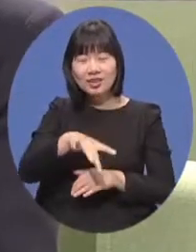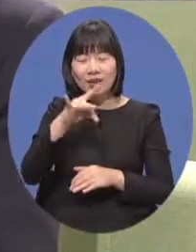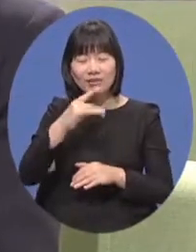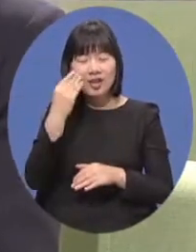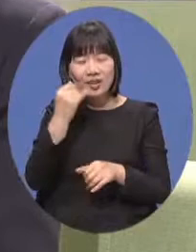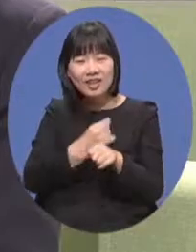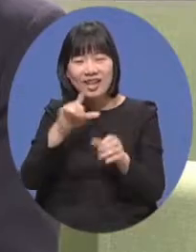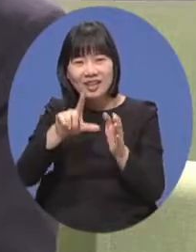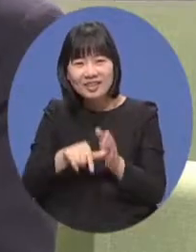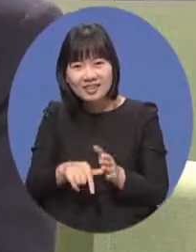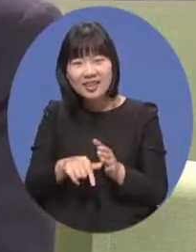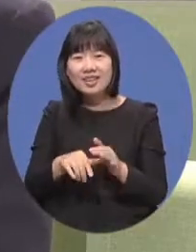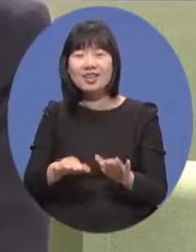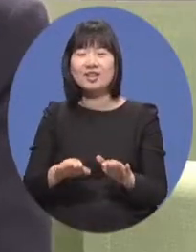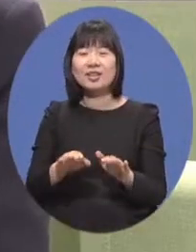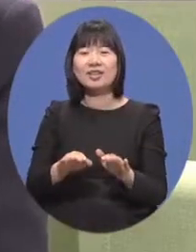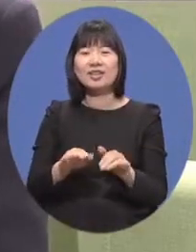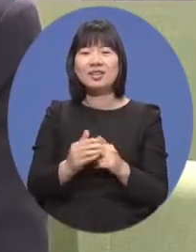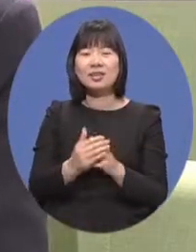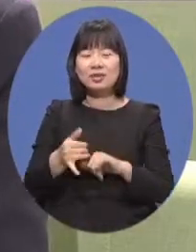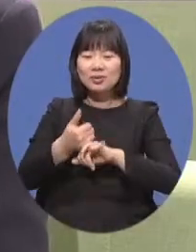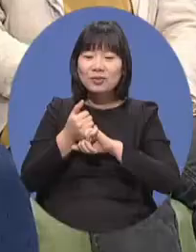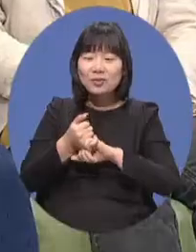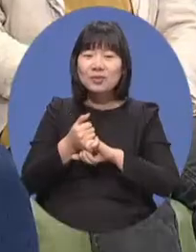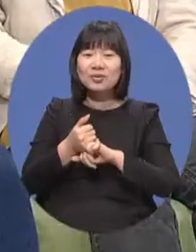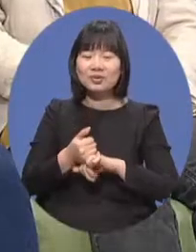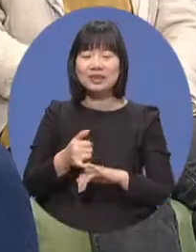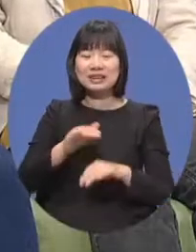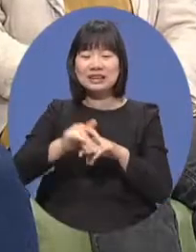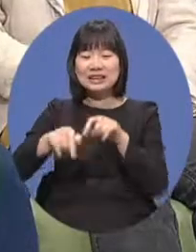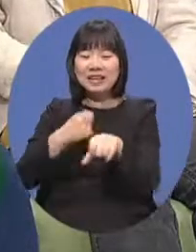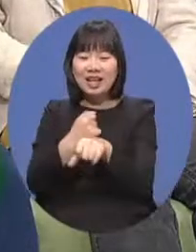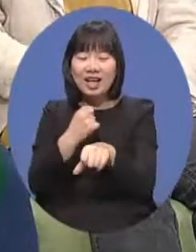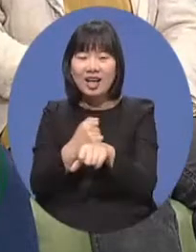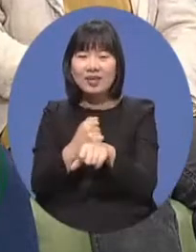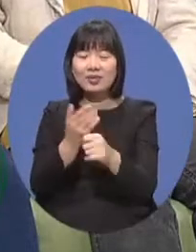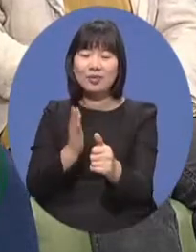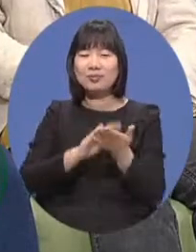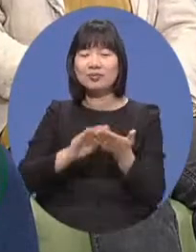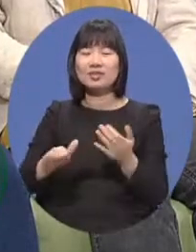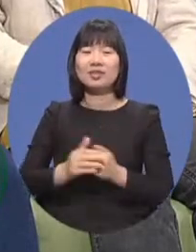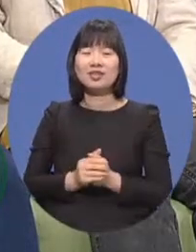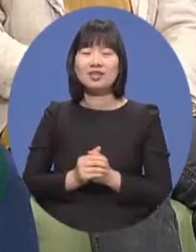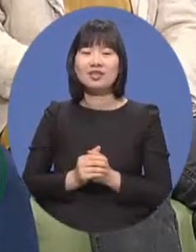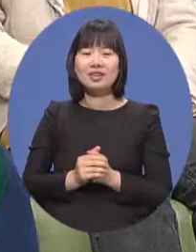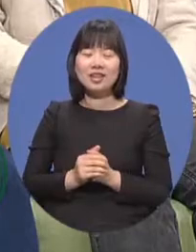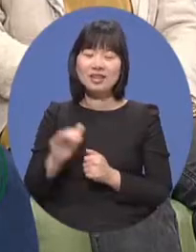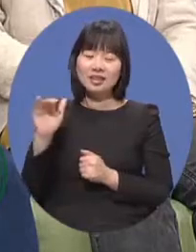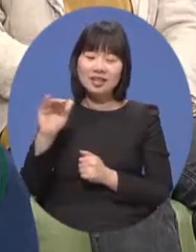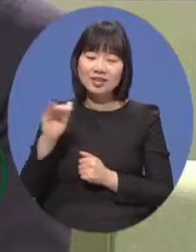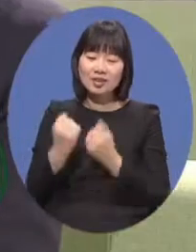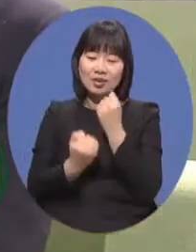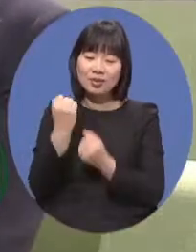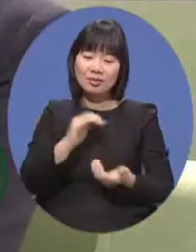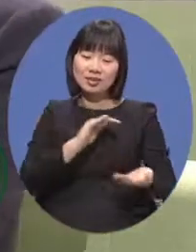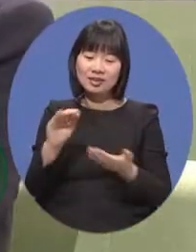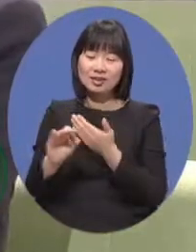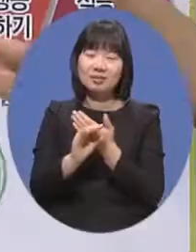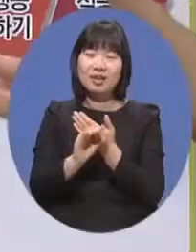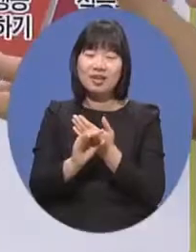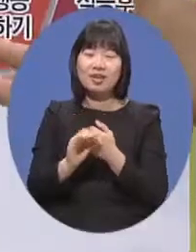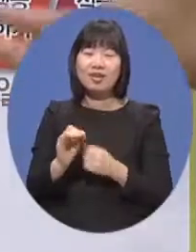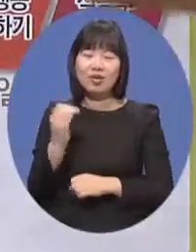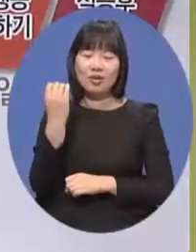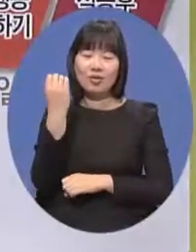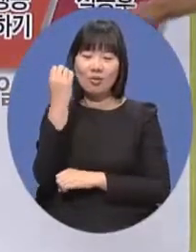적응 프로그램을 꼭 반드시 실행하라고 권고하고 있습니다. 그 정도로 굉장히 중요한 문제고요. 제가 단계로 설명을 드리면 이제 원리는